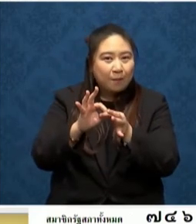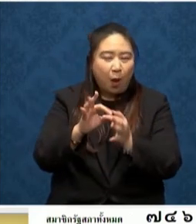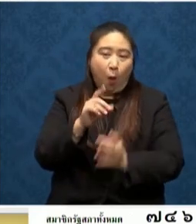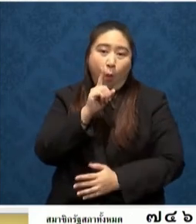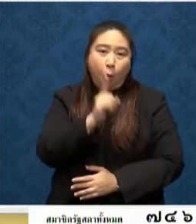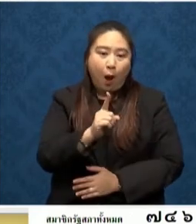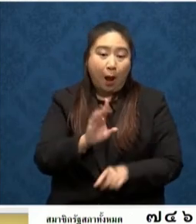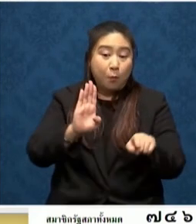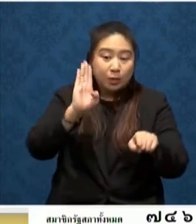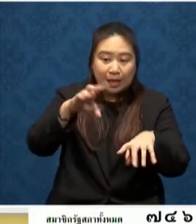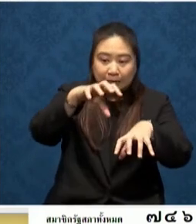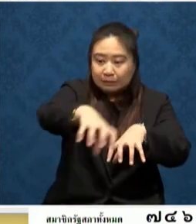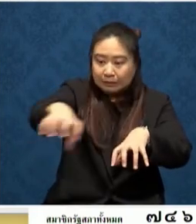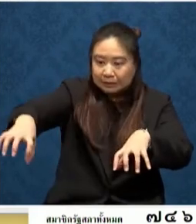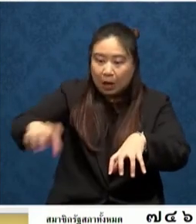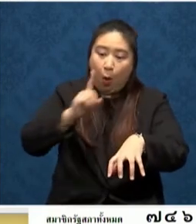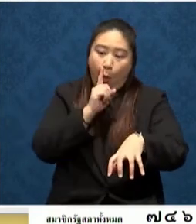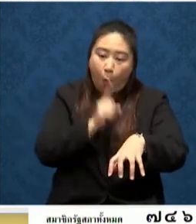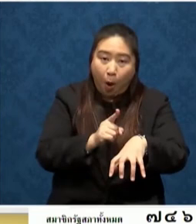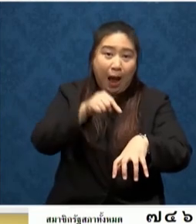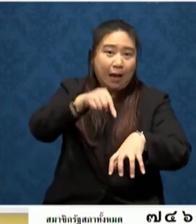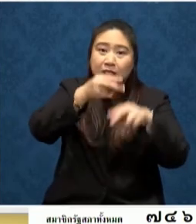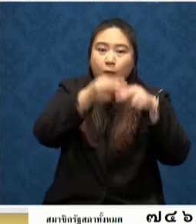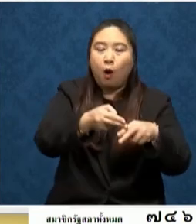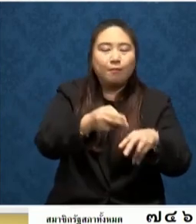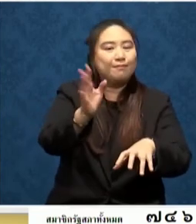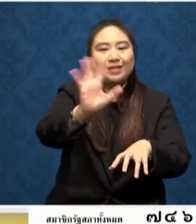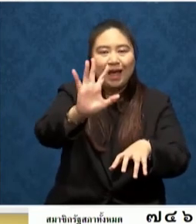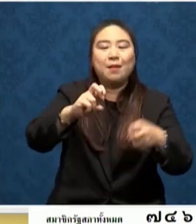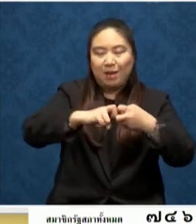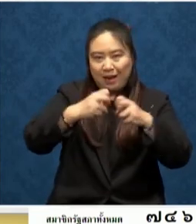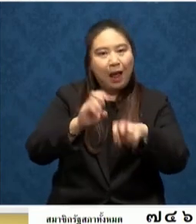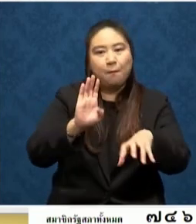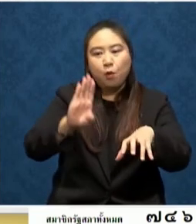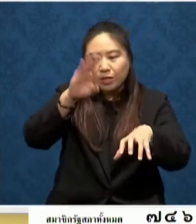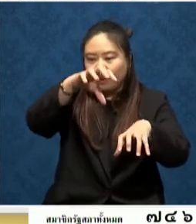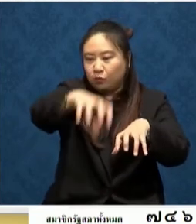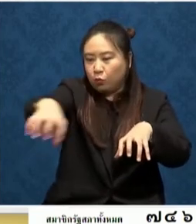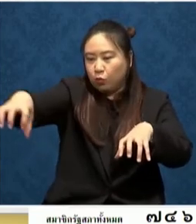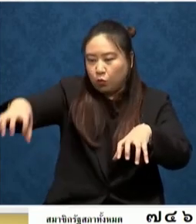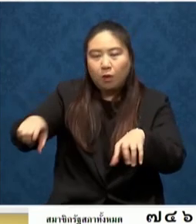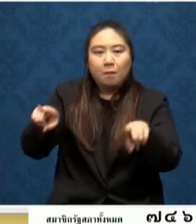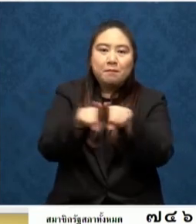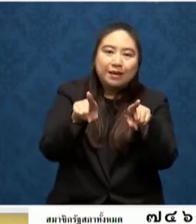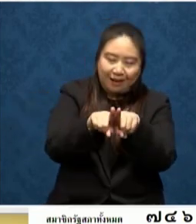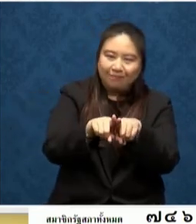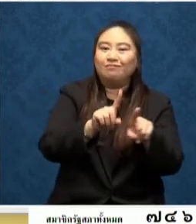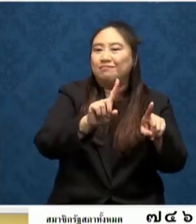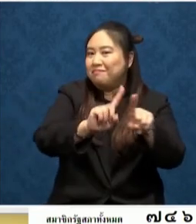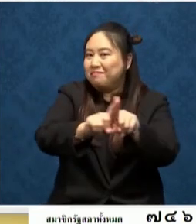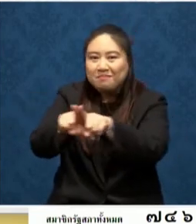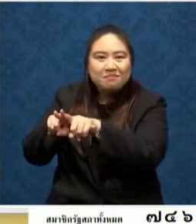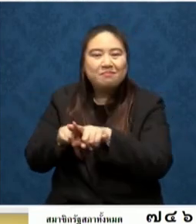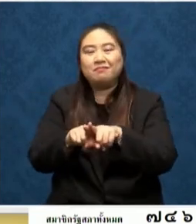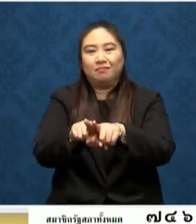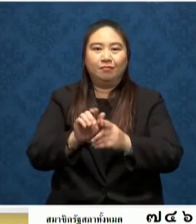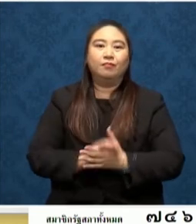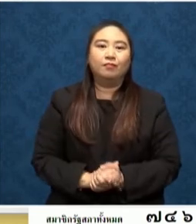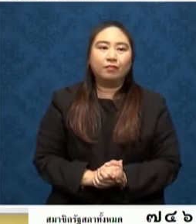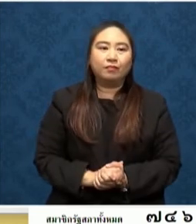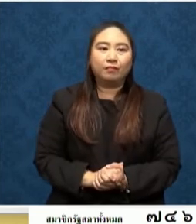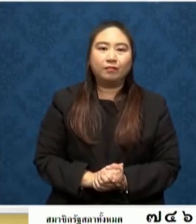บิษัใบริษัท 1คือปัญหาเกิดขึ้นกับทุกเจ้าทุกแพทฟอร์มมากน้อยแตกตางกันไปแล้วแต่พ้นที่